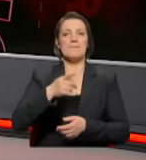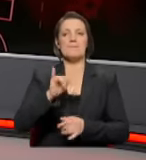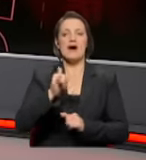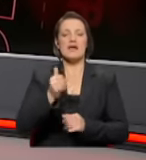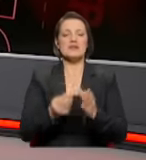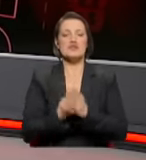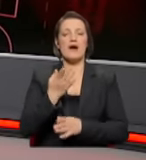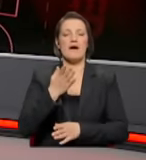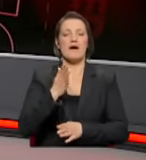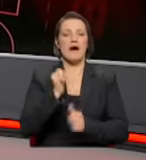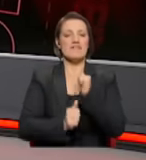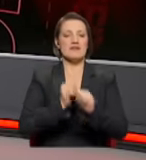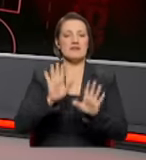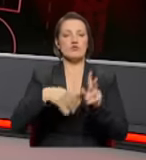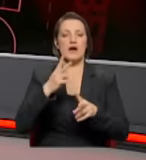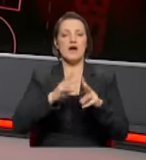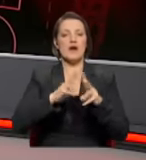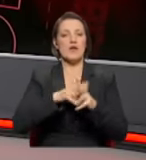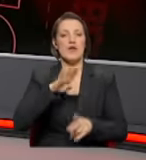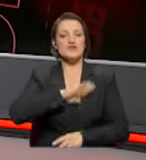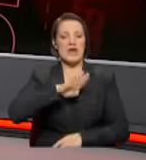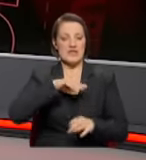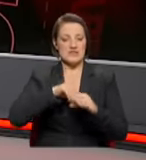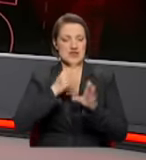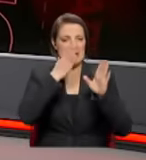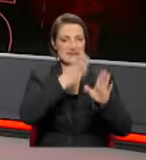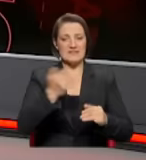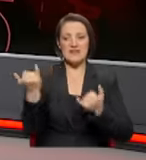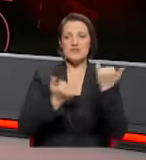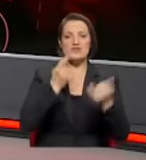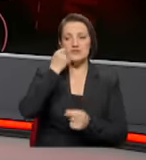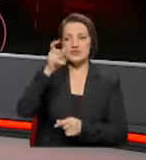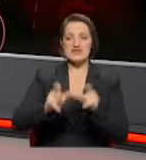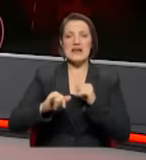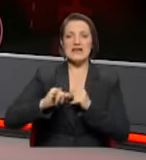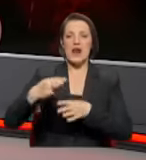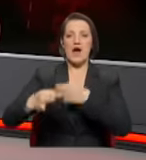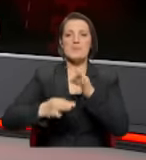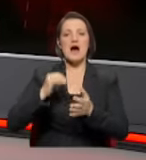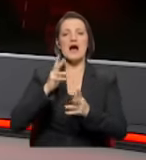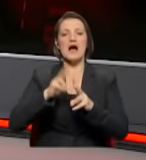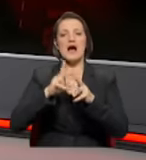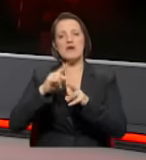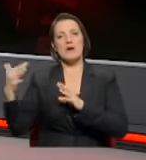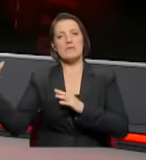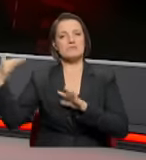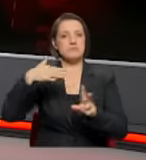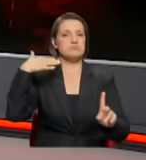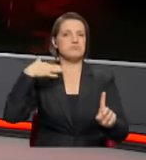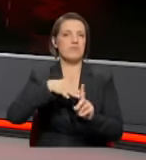çıkan kavgadan sonra karakola şikayetçi olmak için gittiler. Tartıştıkları kişilerin yakınları karakolda da onlara